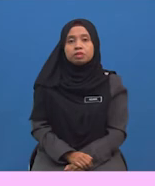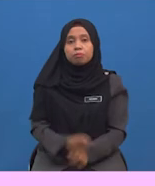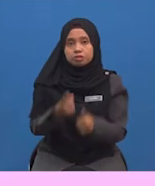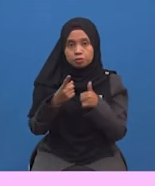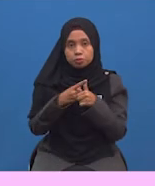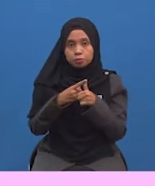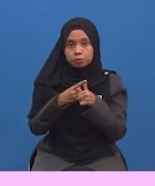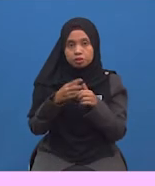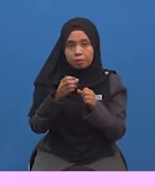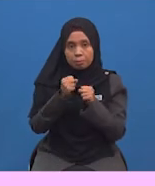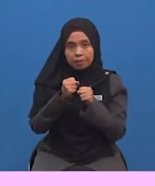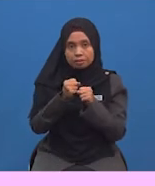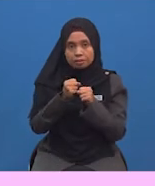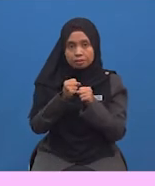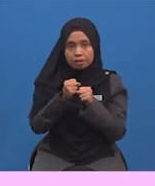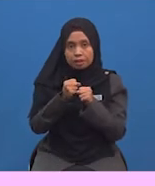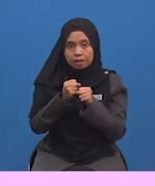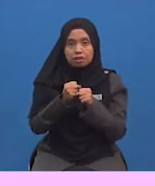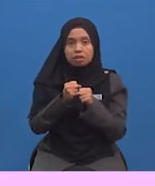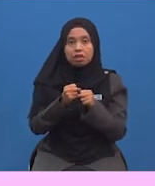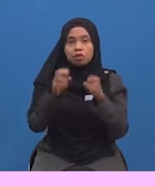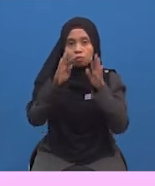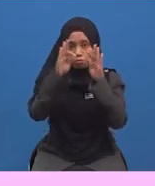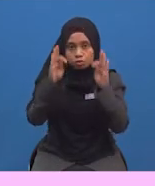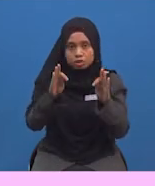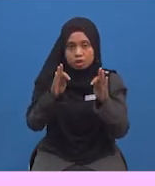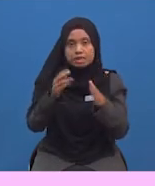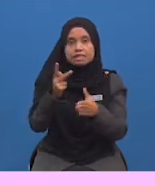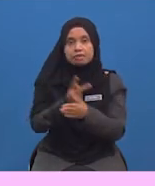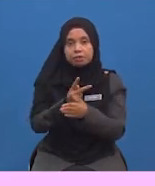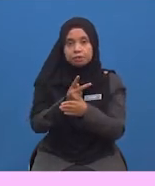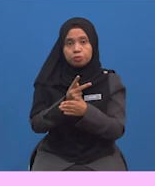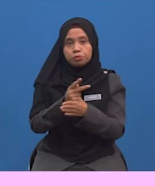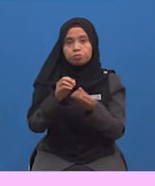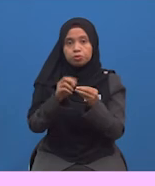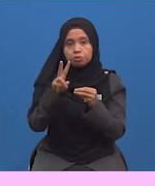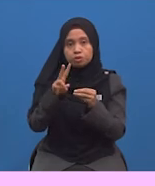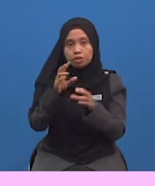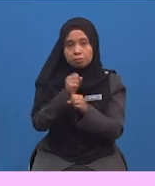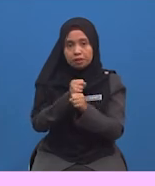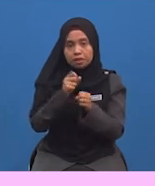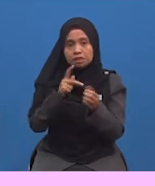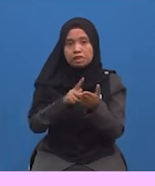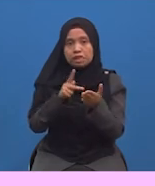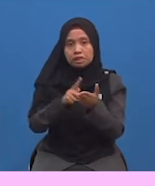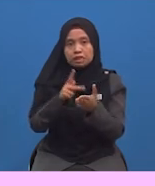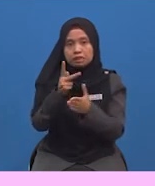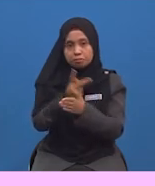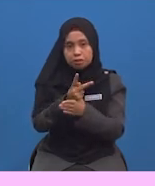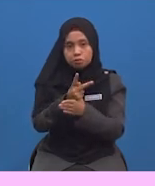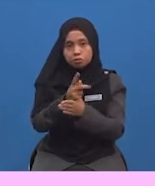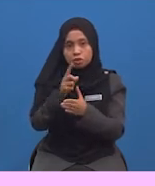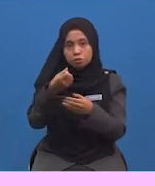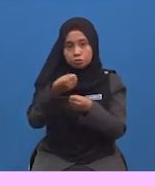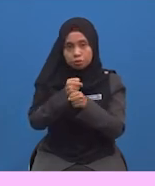Pertama, anda dapat menerbitkan rumus isi padu. Kedua, anda dapat menghitung isi padu